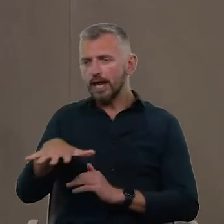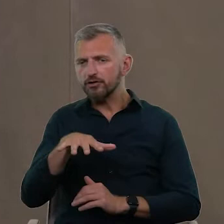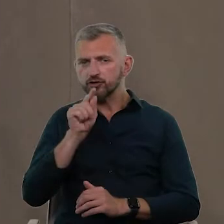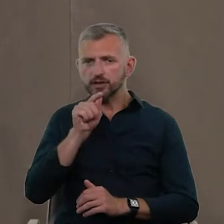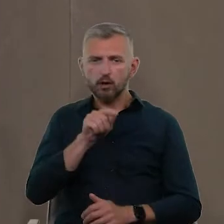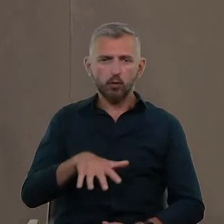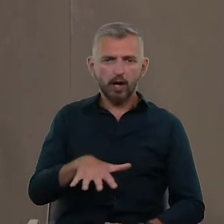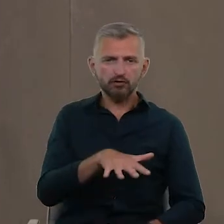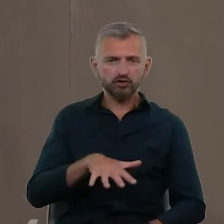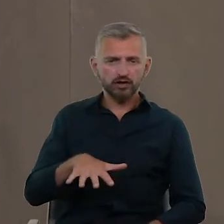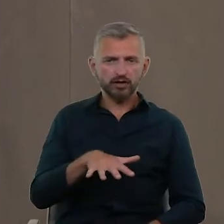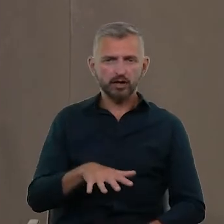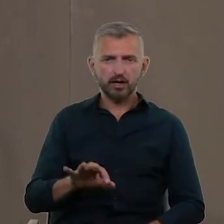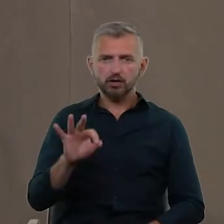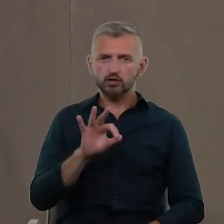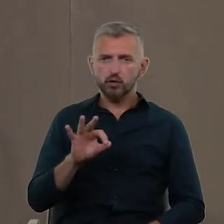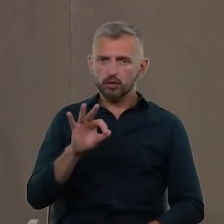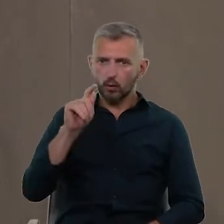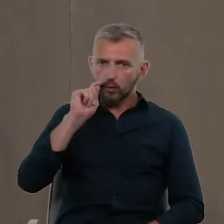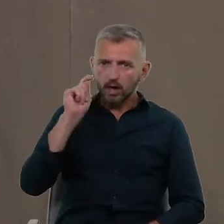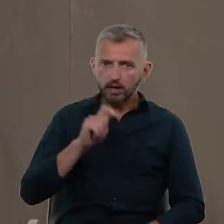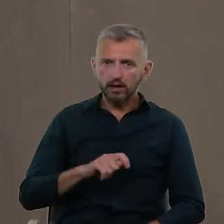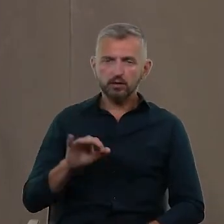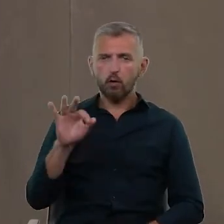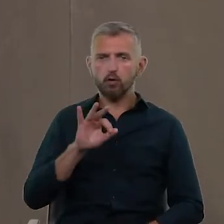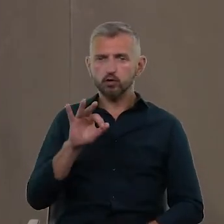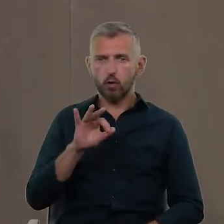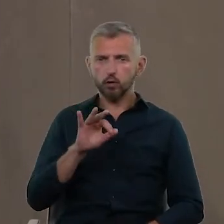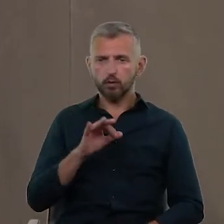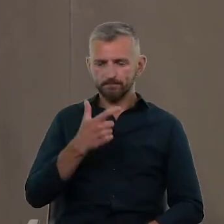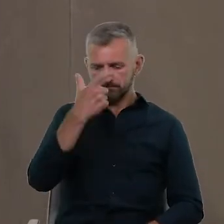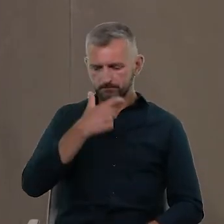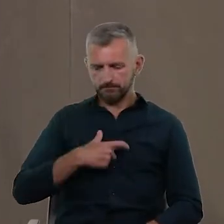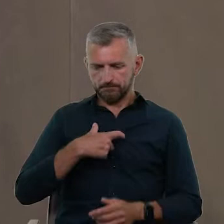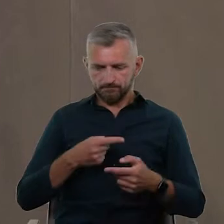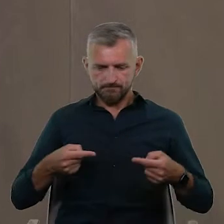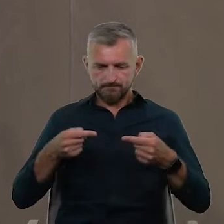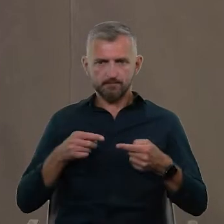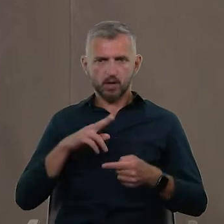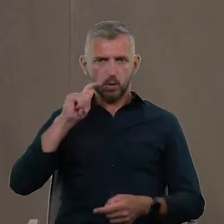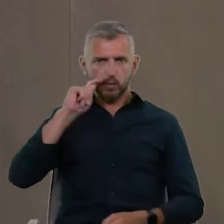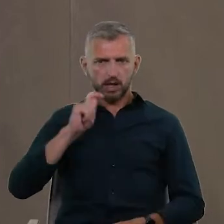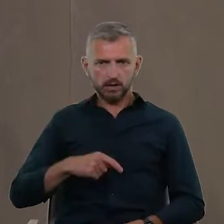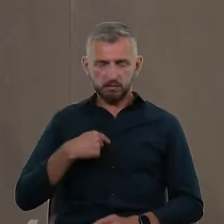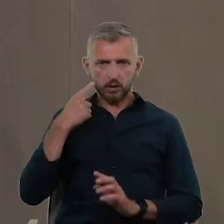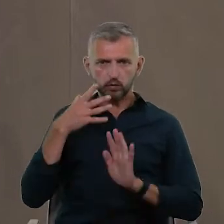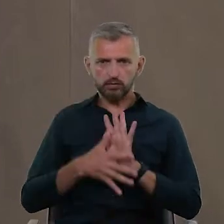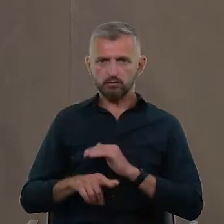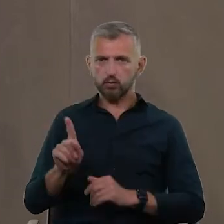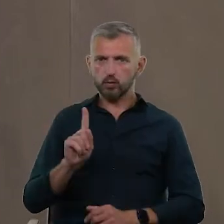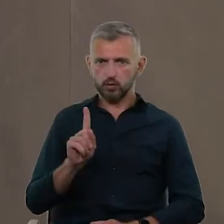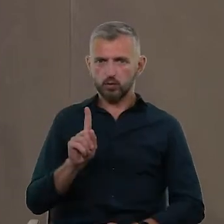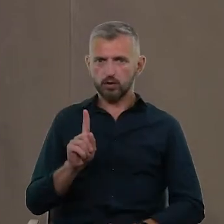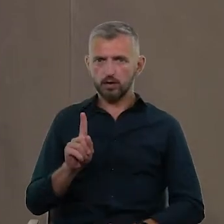Луганщині щодо України, щодо ідентифікації себе як українців. І ми розуміємо, що